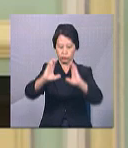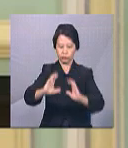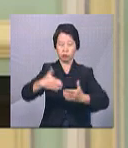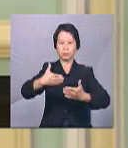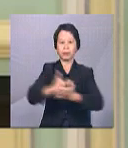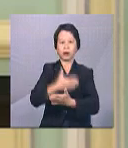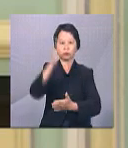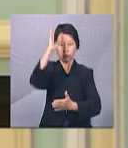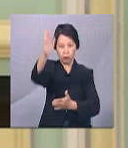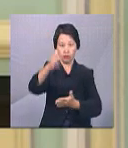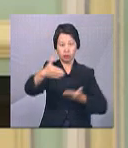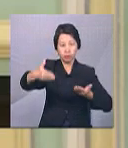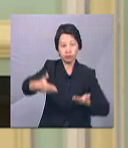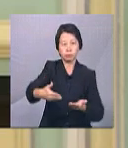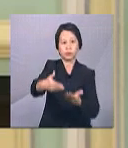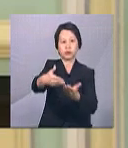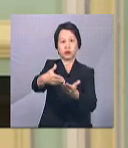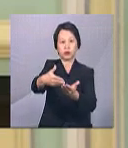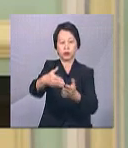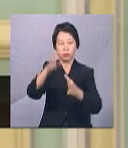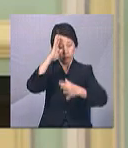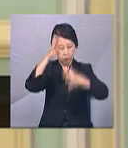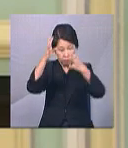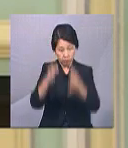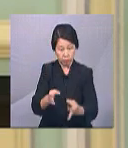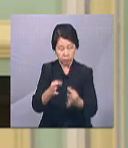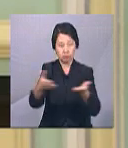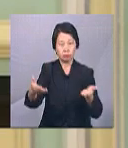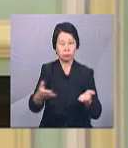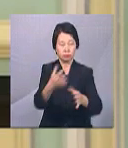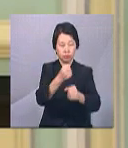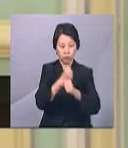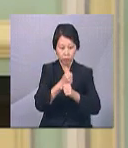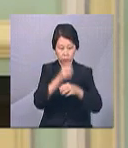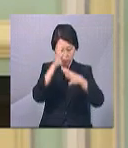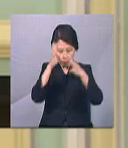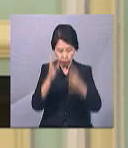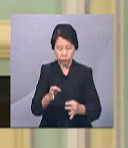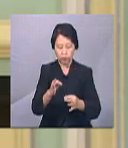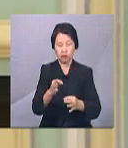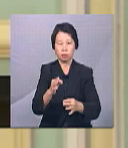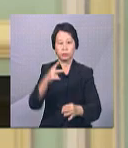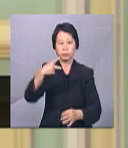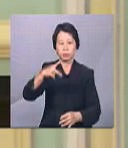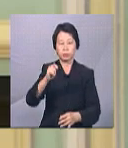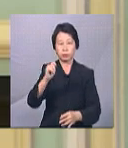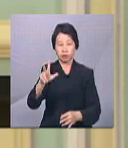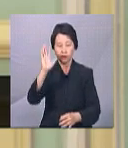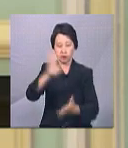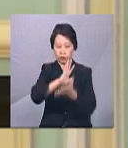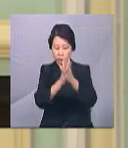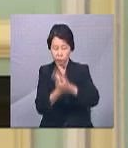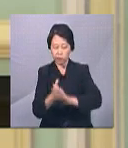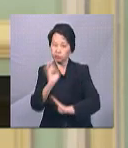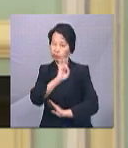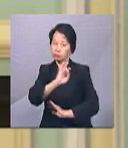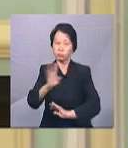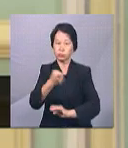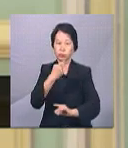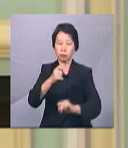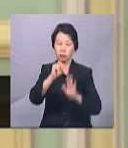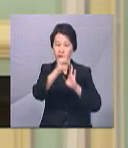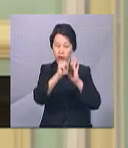akan diperkenalkan keputusan yang diperoleh dari kaidah ini akan dijadikan satu dan pada